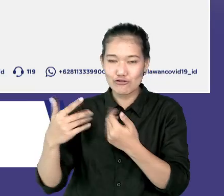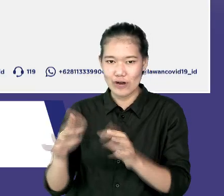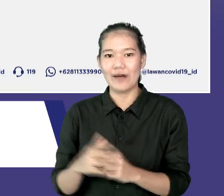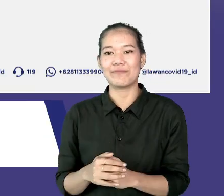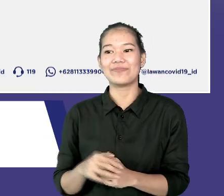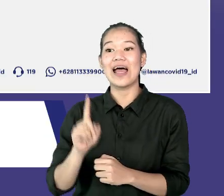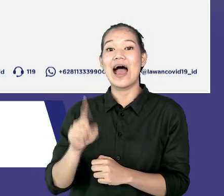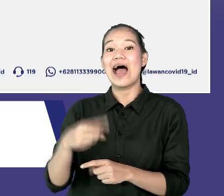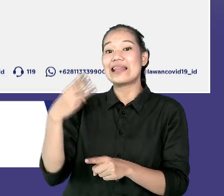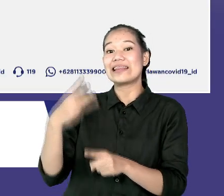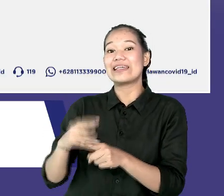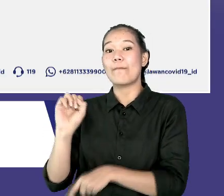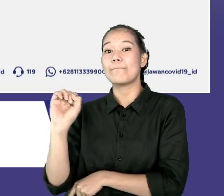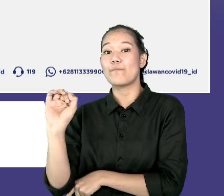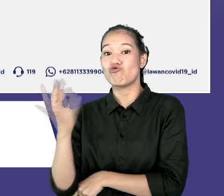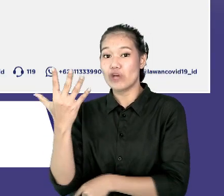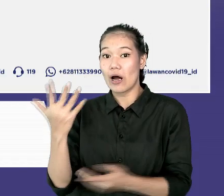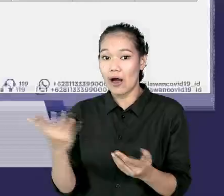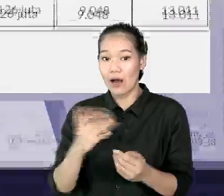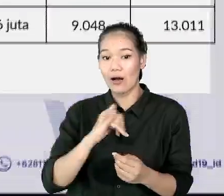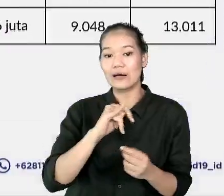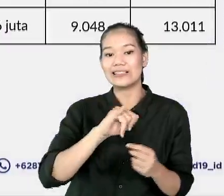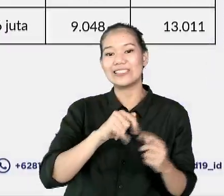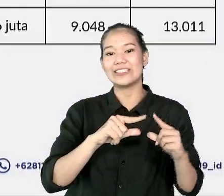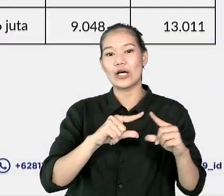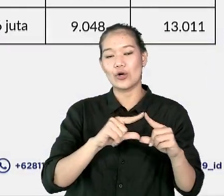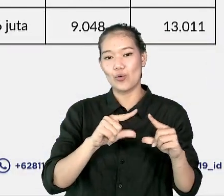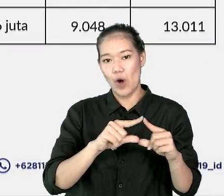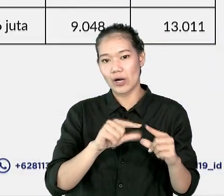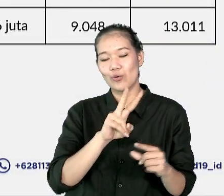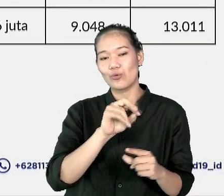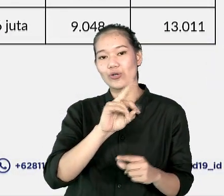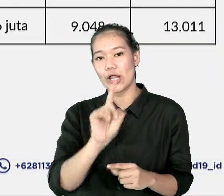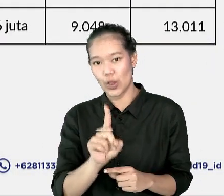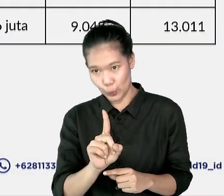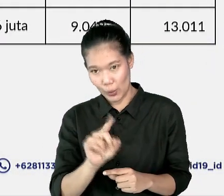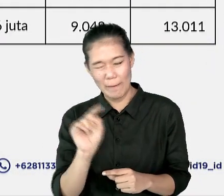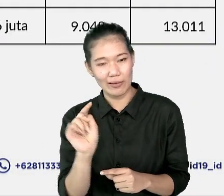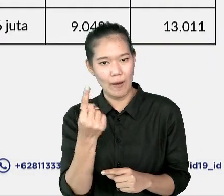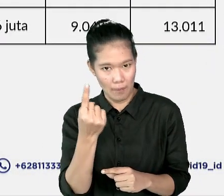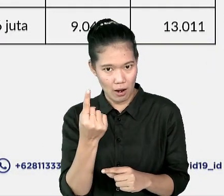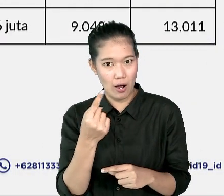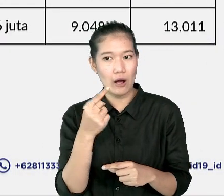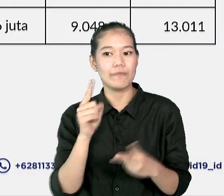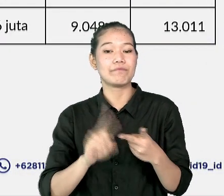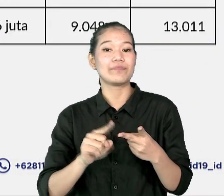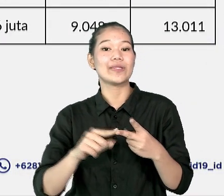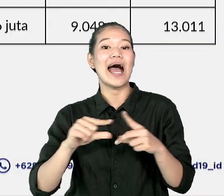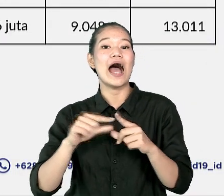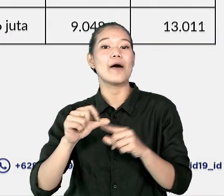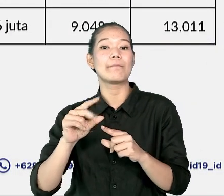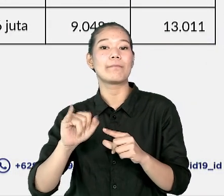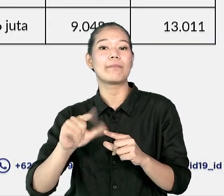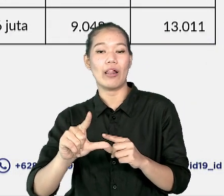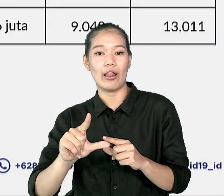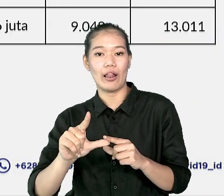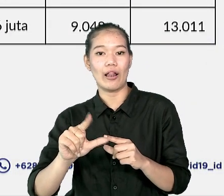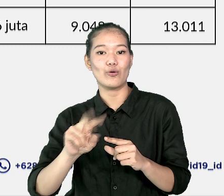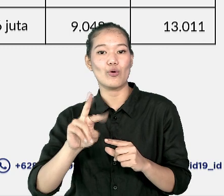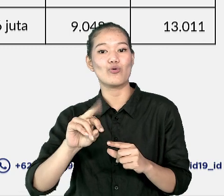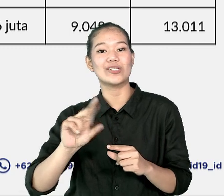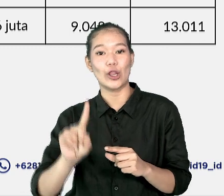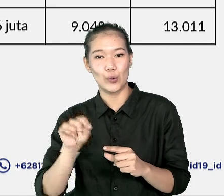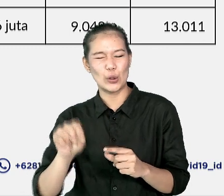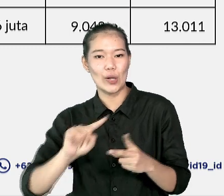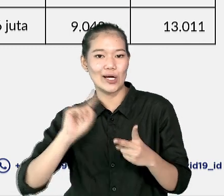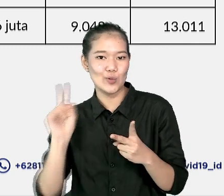3 puncak ini masing-masing terjadi pada bulan Januari 2021, puncak pertama, April 2021,